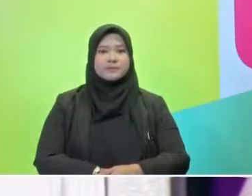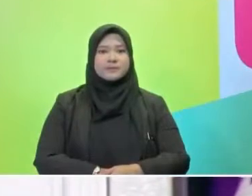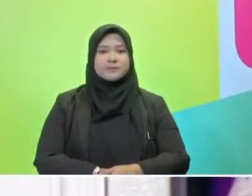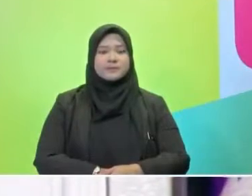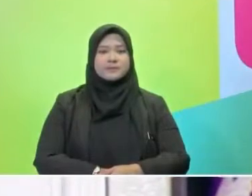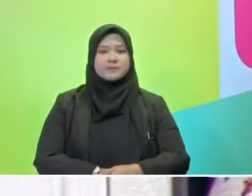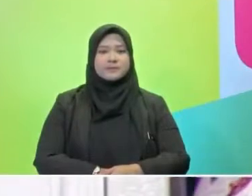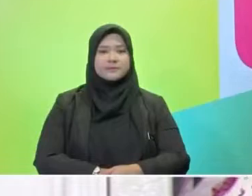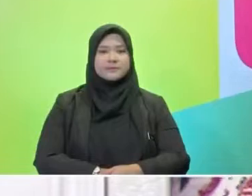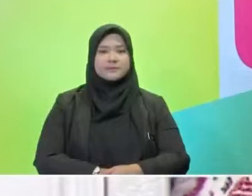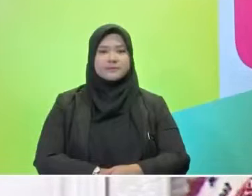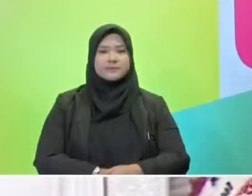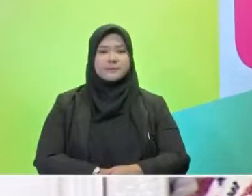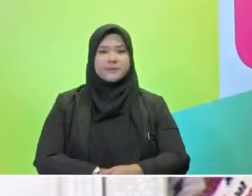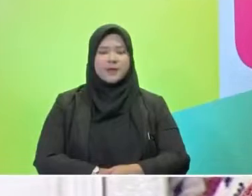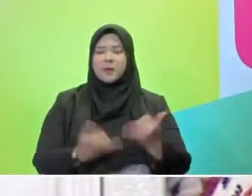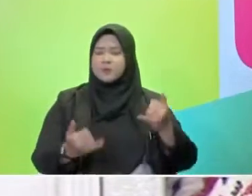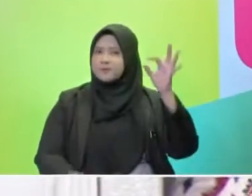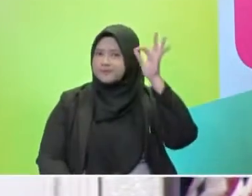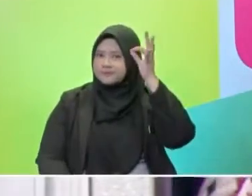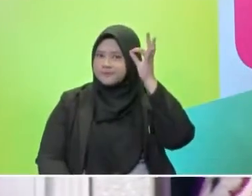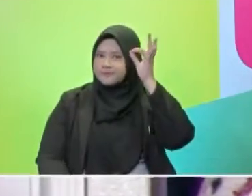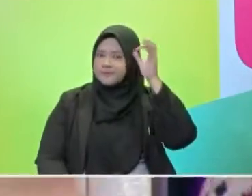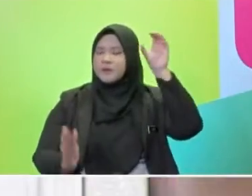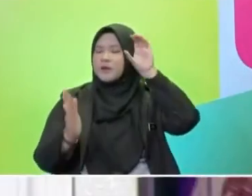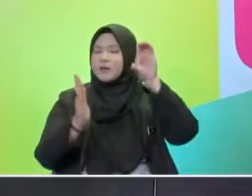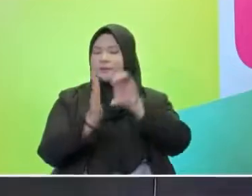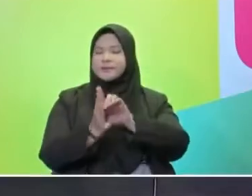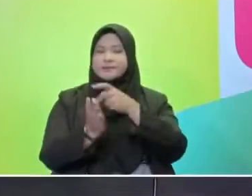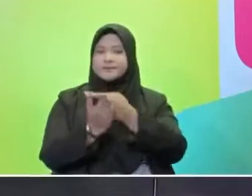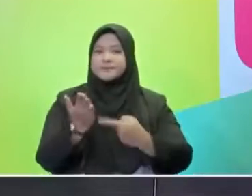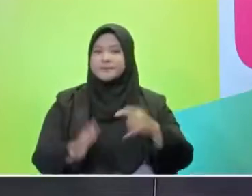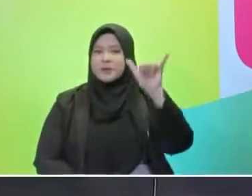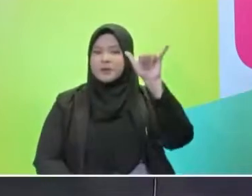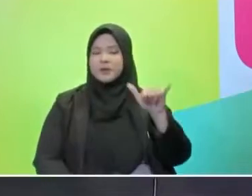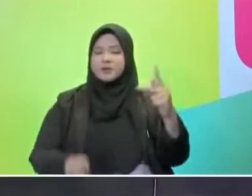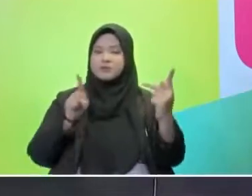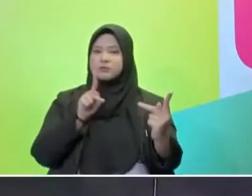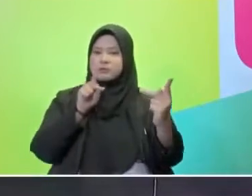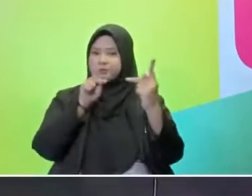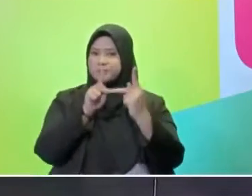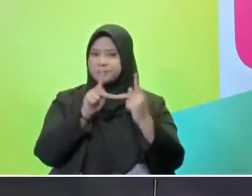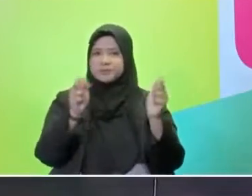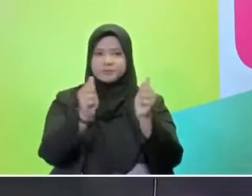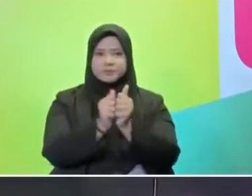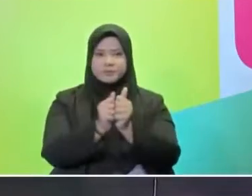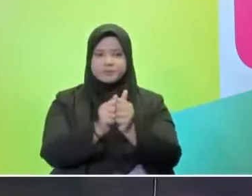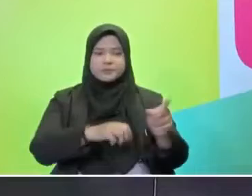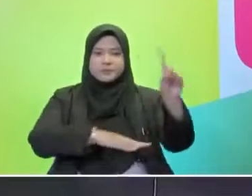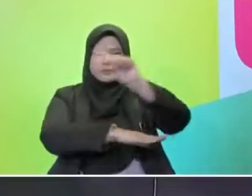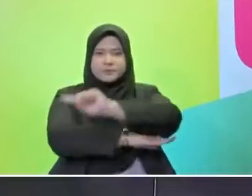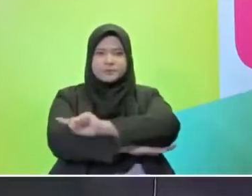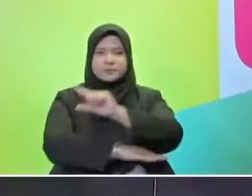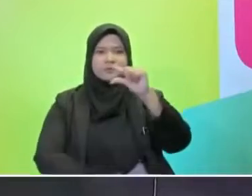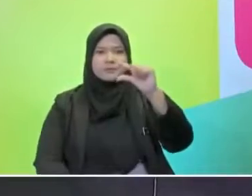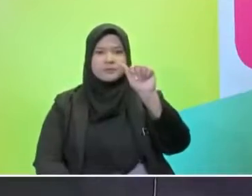Baik. Takut dia jatuh. Nanti saya kena tekan betul-betul ni, cikgu. Hari Gawai. Mana gambar dia? Mana satu